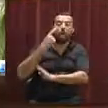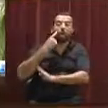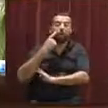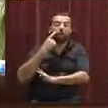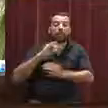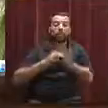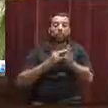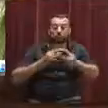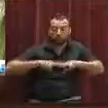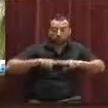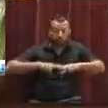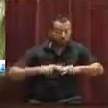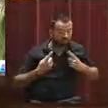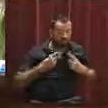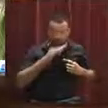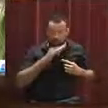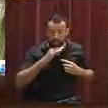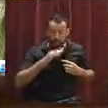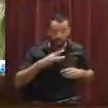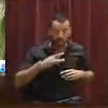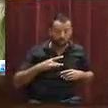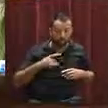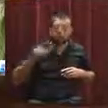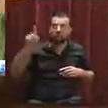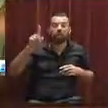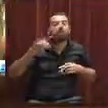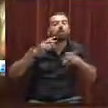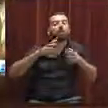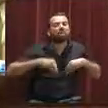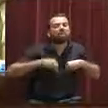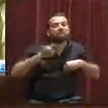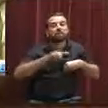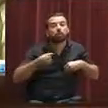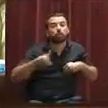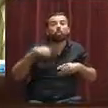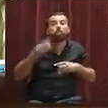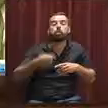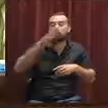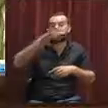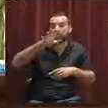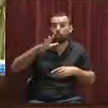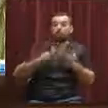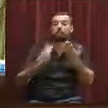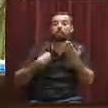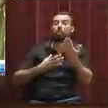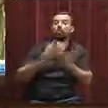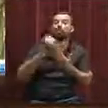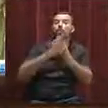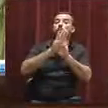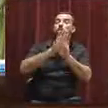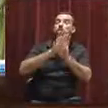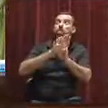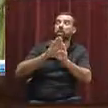part del tècnic de la Conselleria de Turisme si falta res o no, si s d'obrir i tirar endavant l'expedient sancionador. I el mateix passarà en la denúncia que ha fet la Federació de Veïns. I així ho han